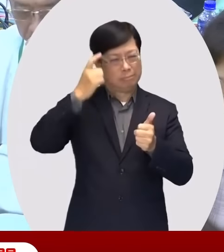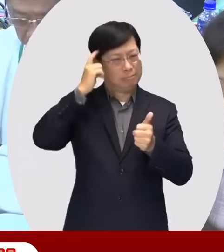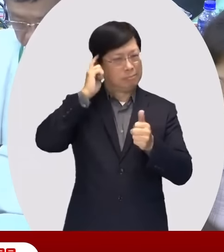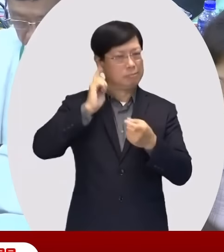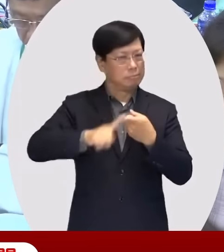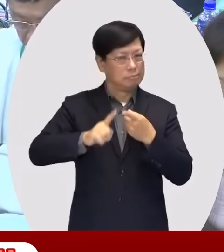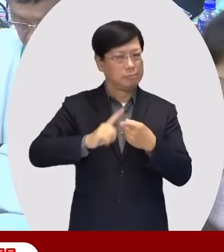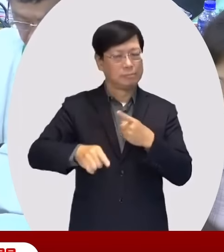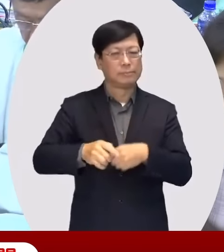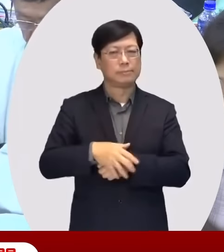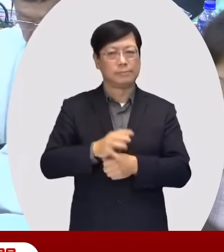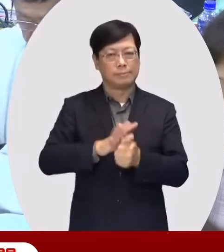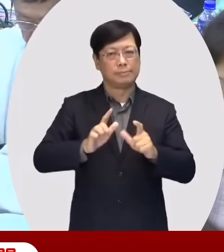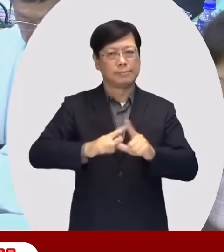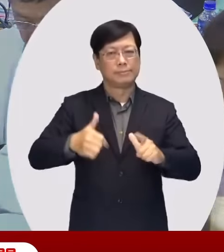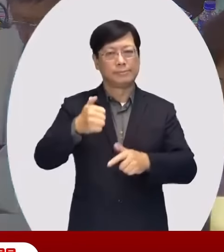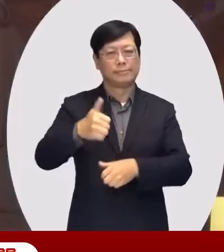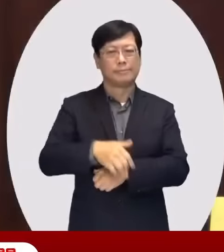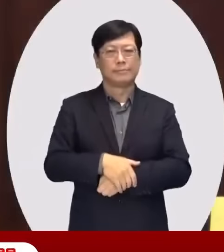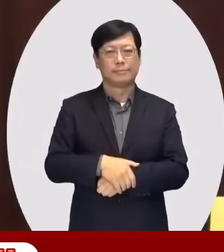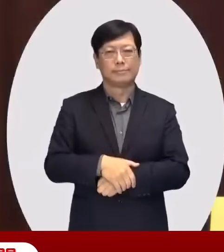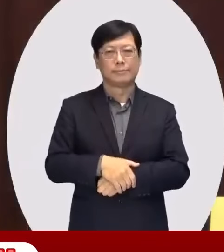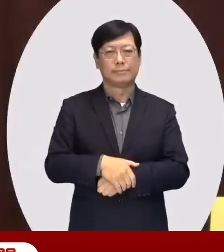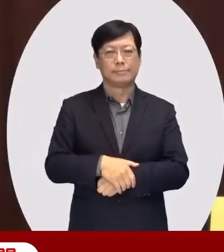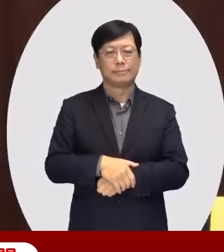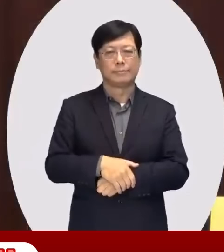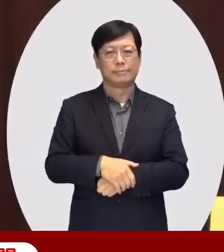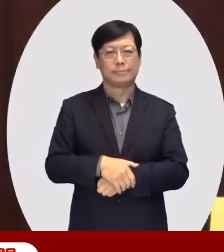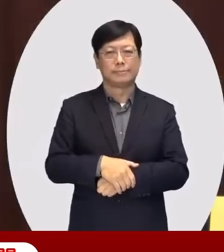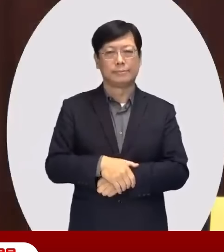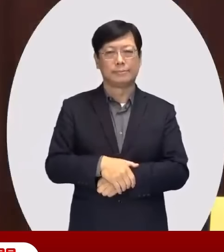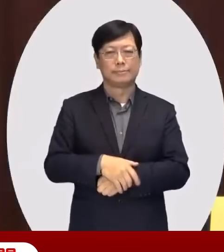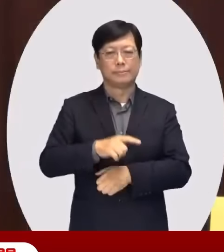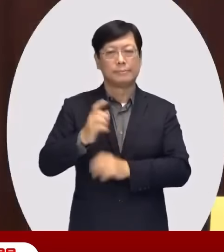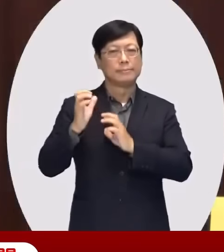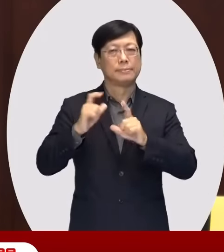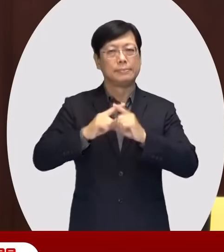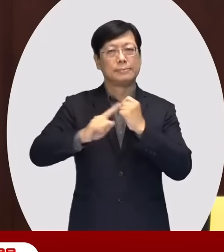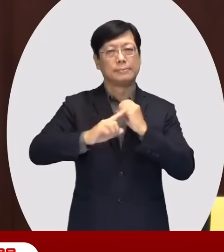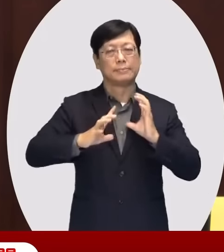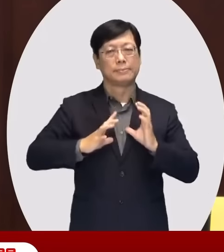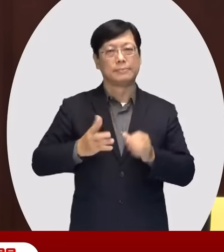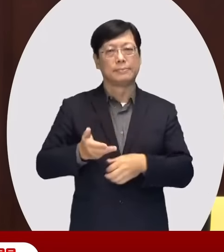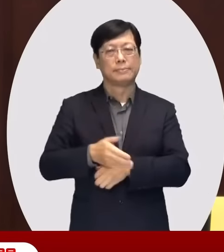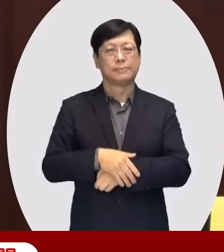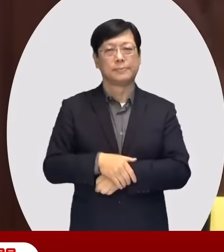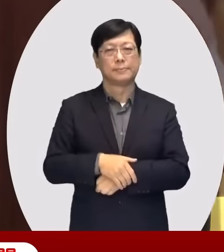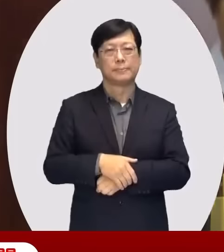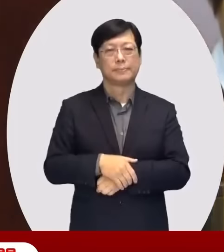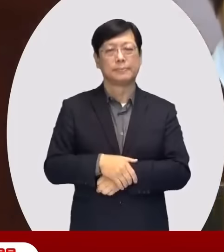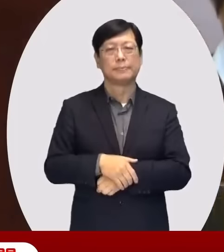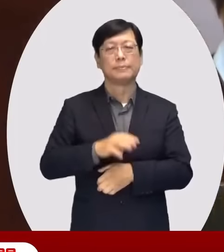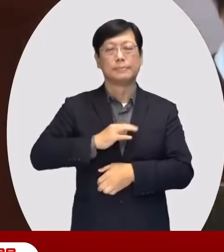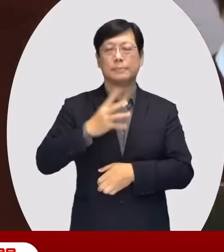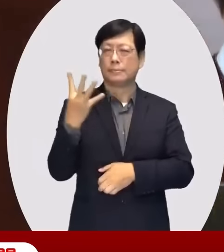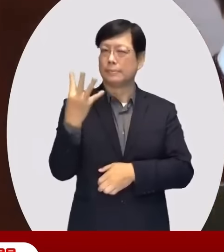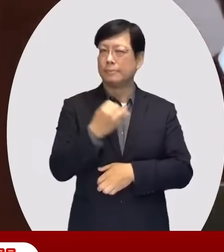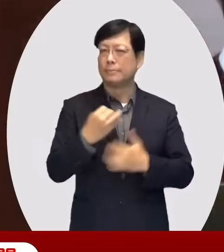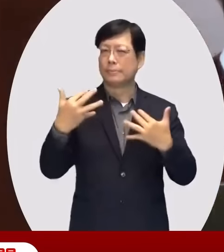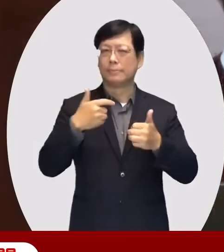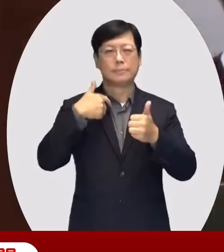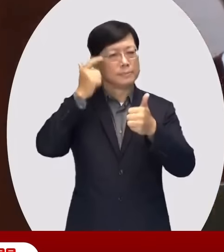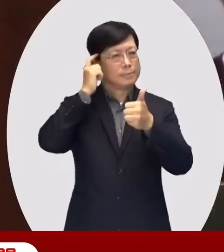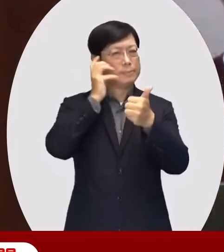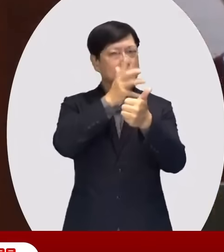民观感最重要的关键。以上，谢谢。 好，那接着曾大官， 我就几个问